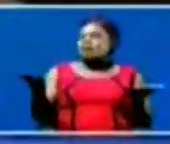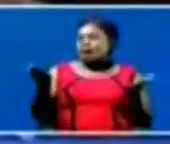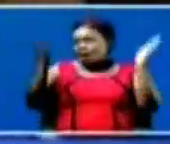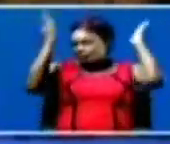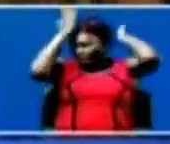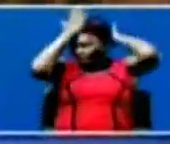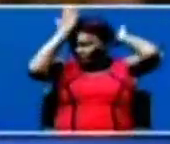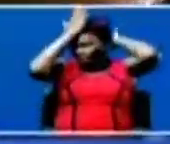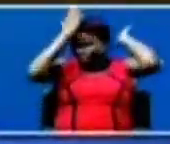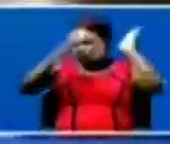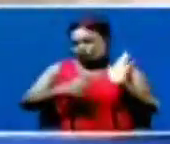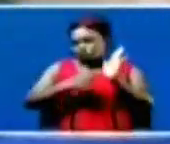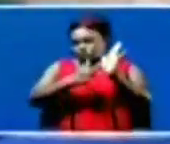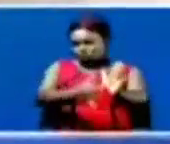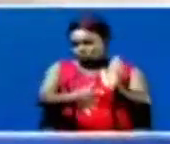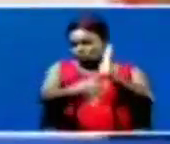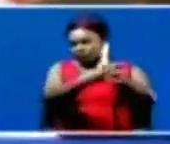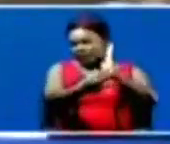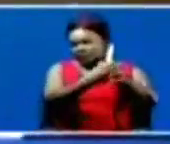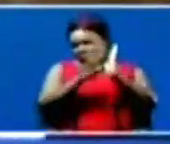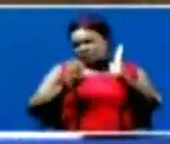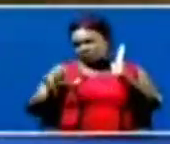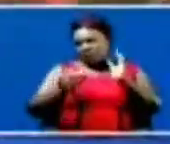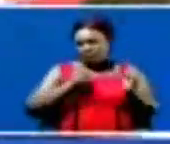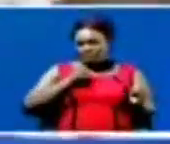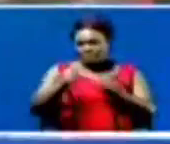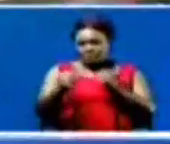Kakamega wakionyeshana kivumbi.